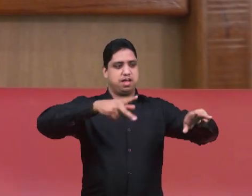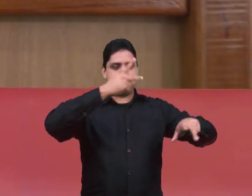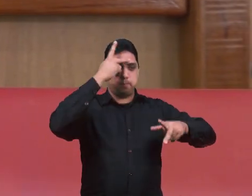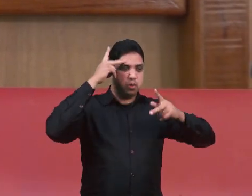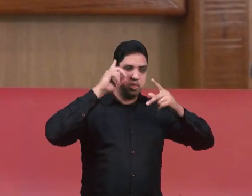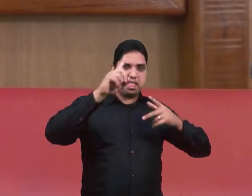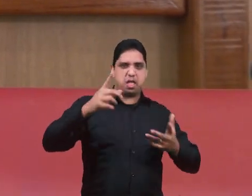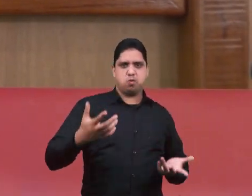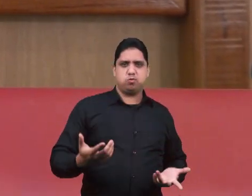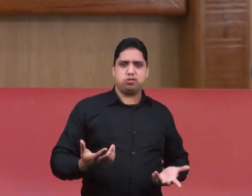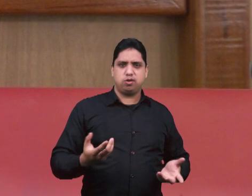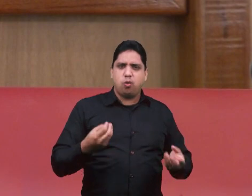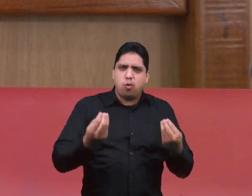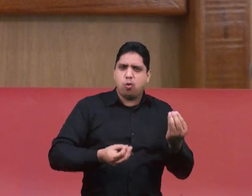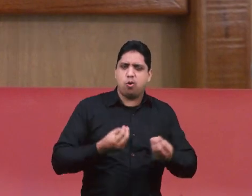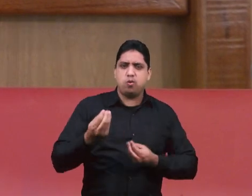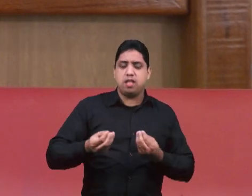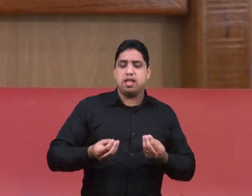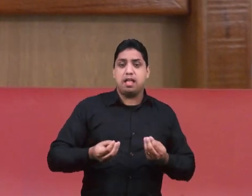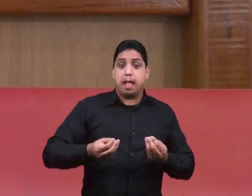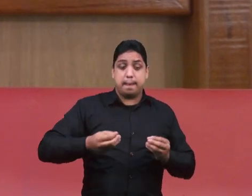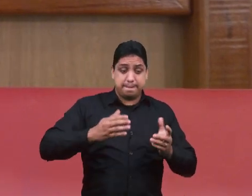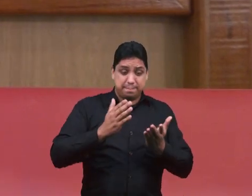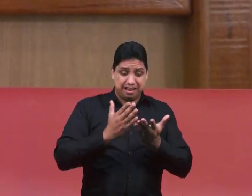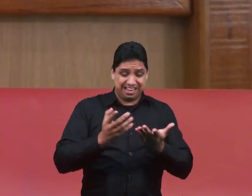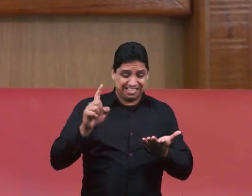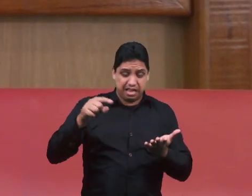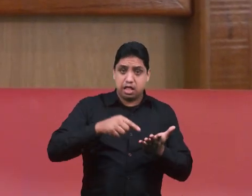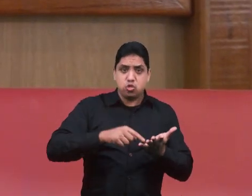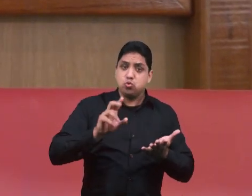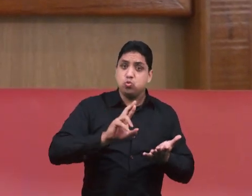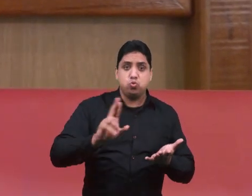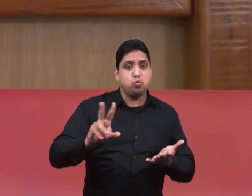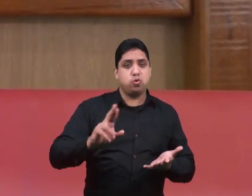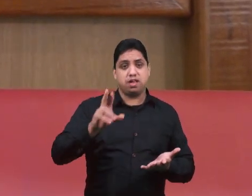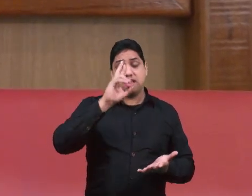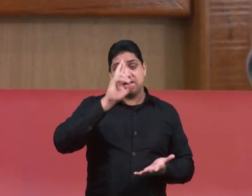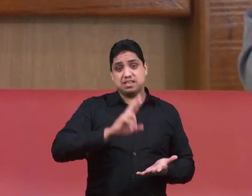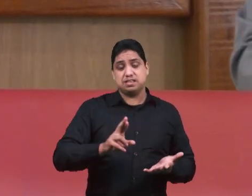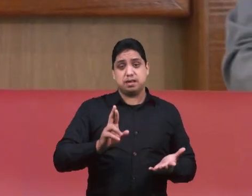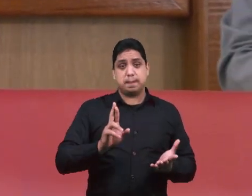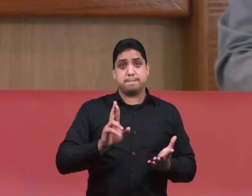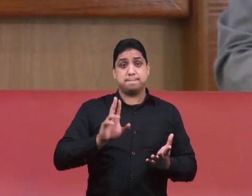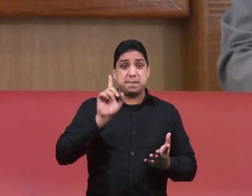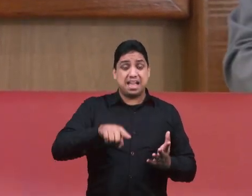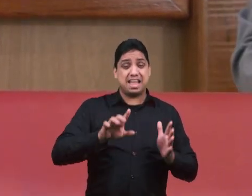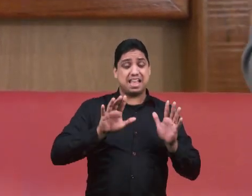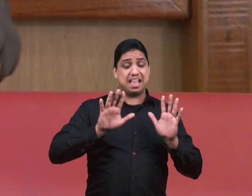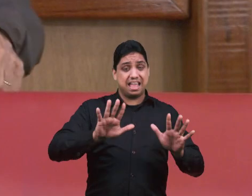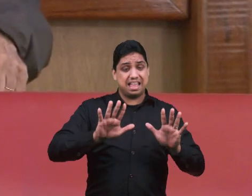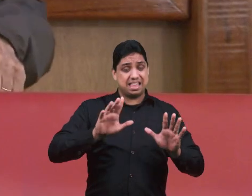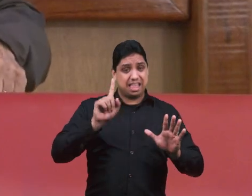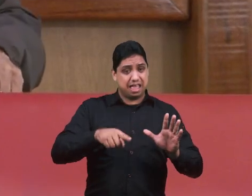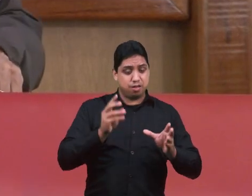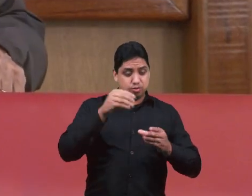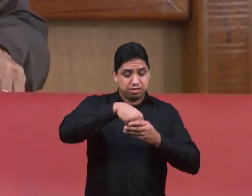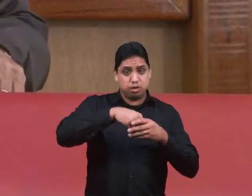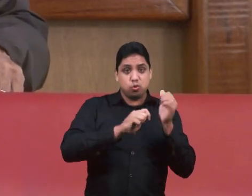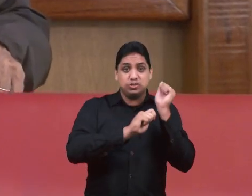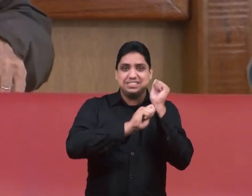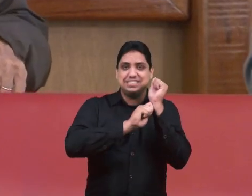et c'est une parole qui n'est pas la lettre, c'est quelque chose qui est à l'intérieur d'elle, un mystère. Parce que